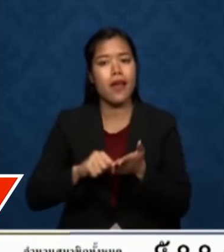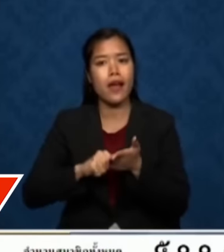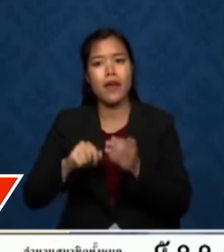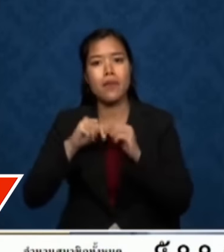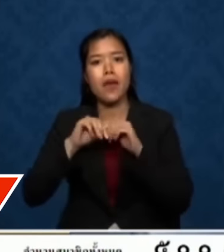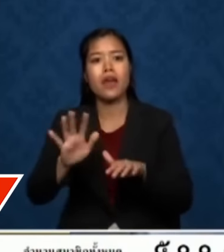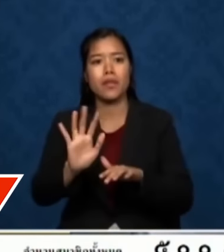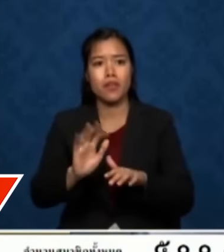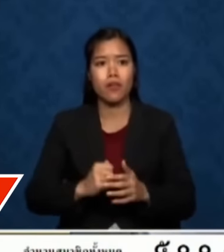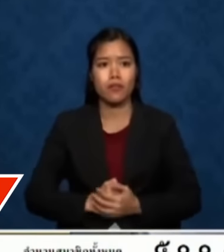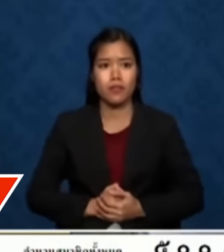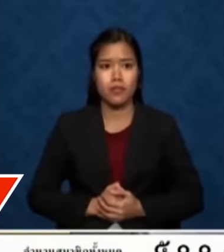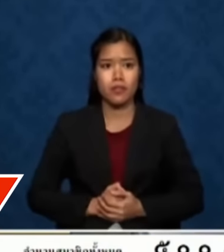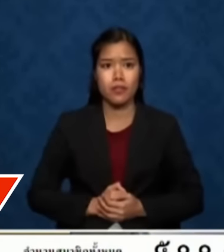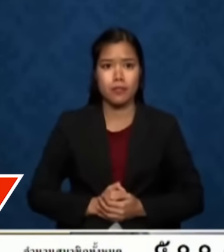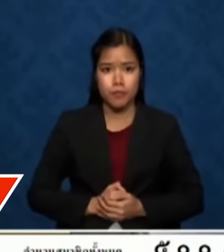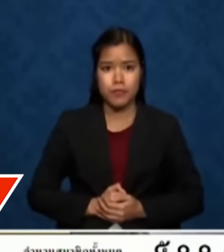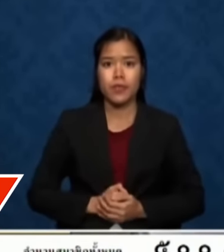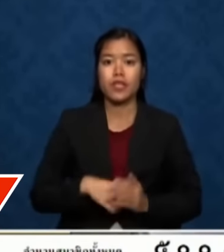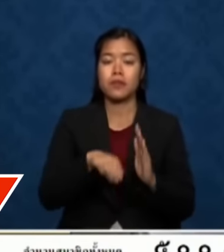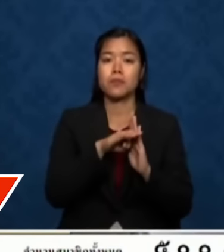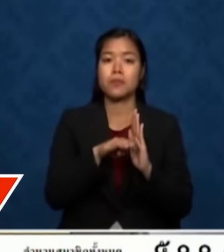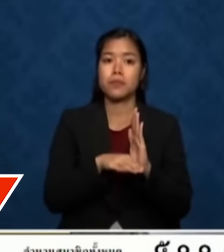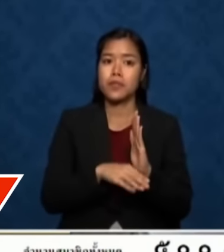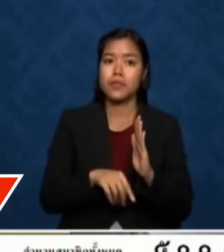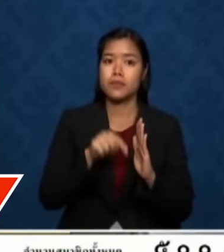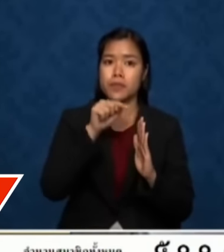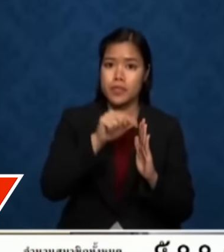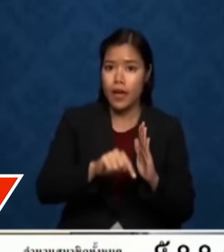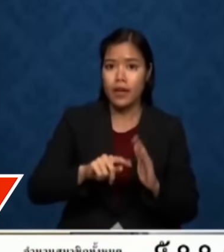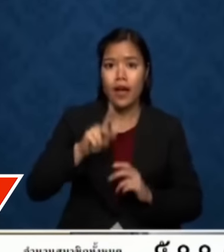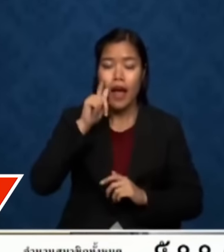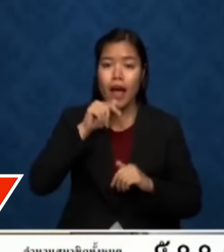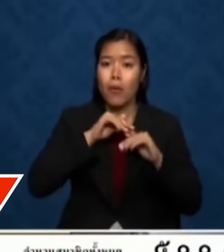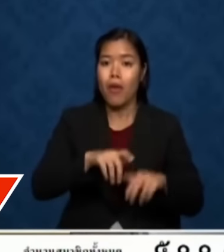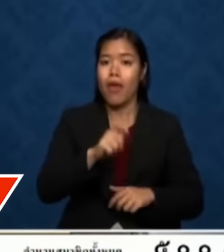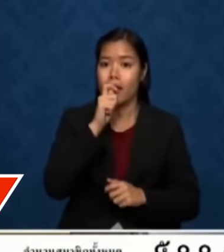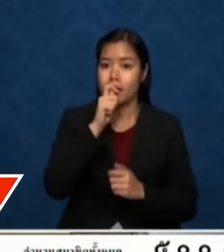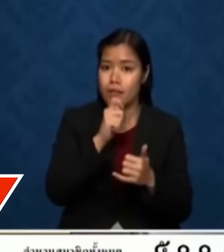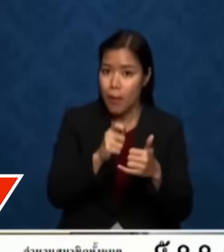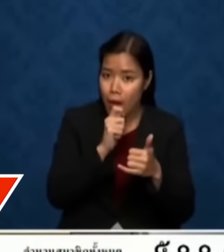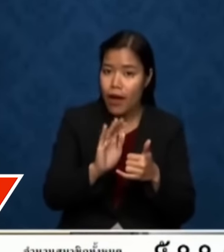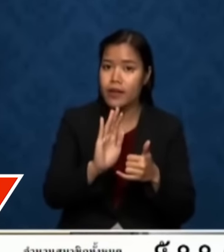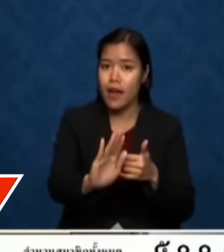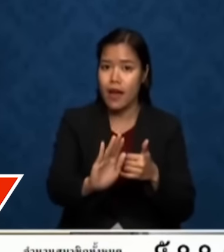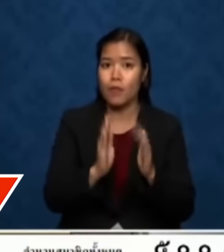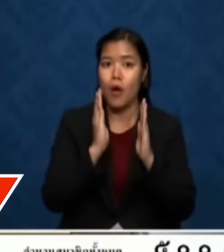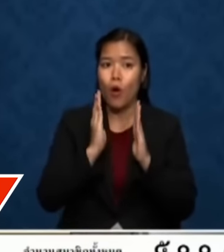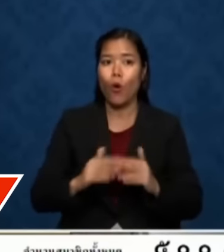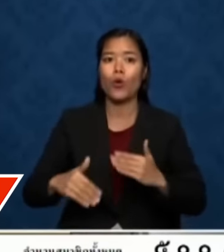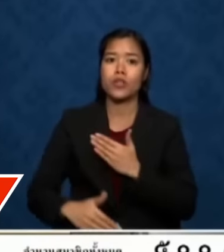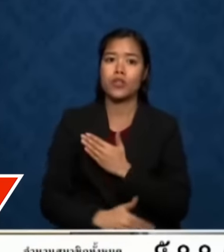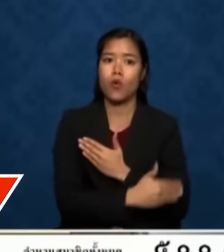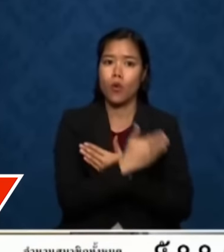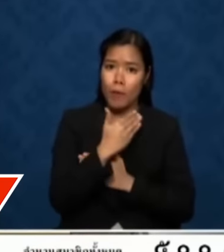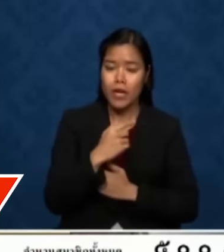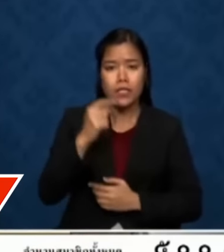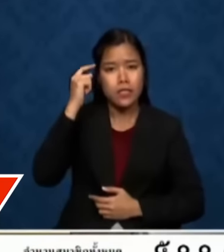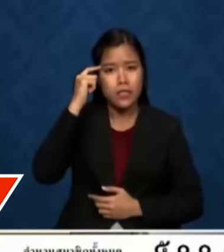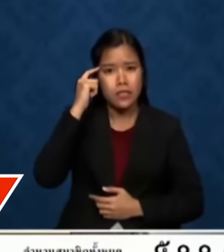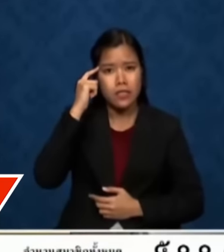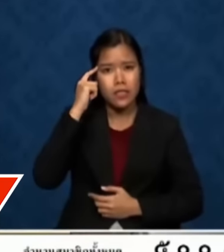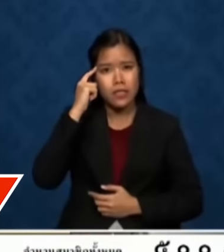ร็จค่ะคุมตั้งแต่ต้นทางสั่งสื่อของรัฐห้ามสัมภาษณ์คนที่มีโอกาสที่จะวิพากษ์วิจารณ์การทำ